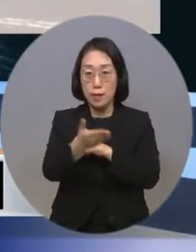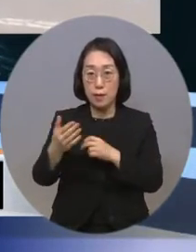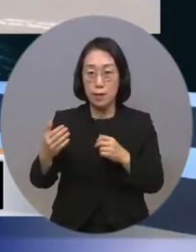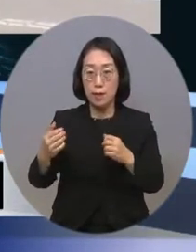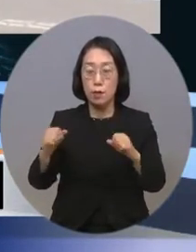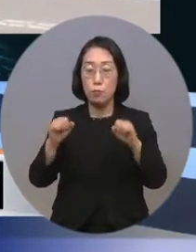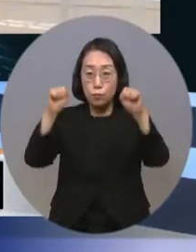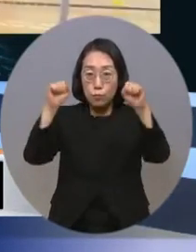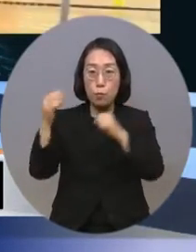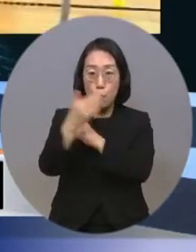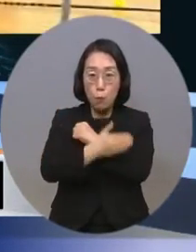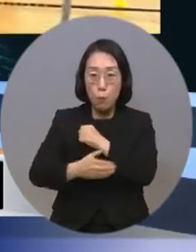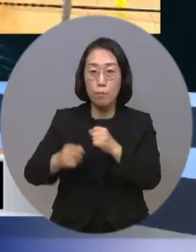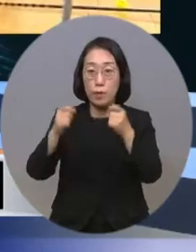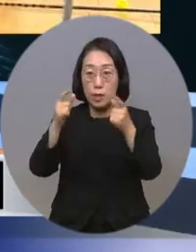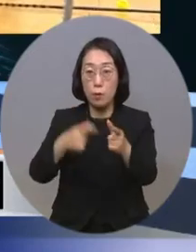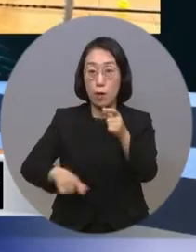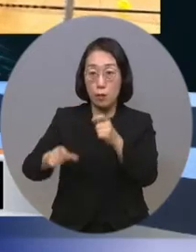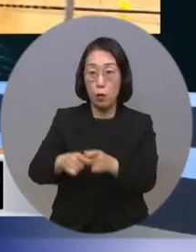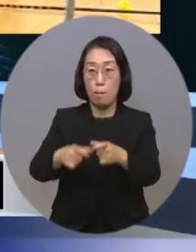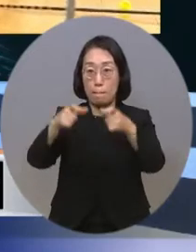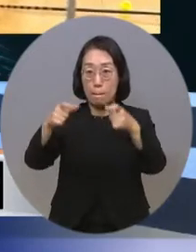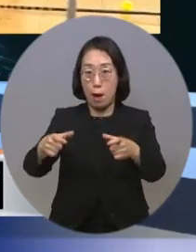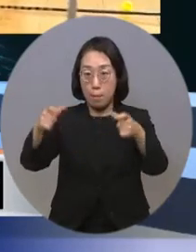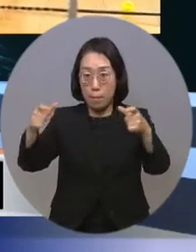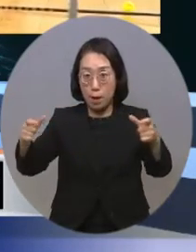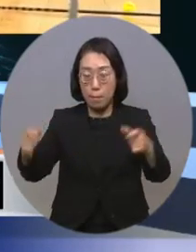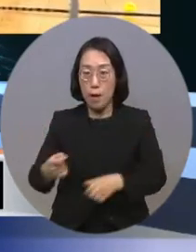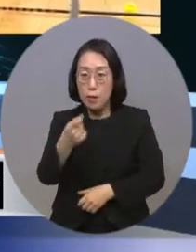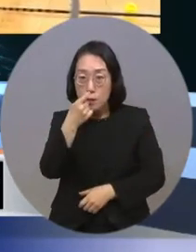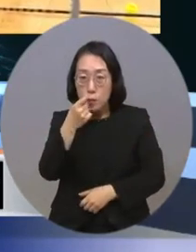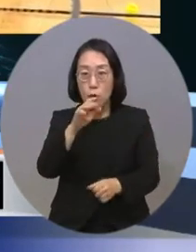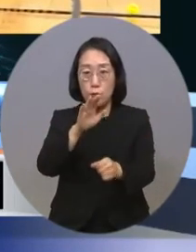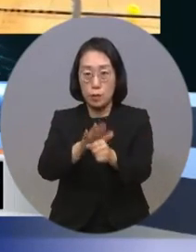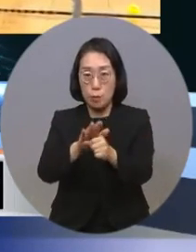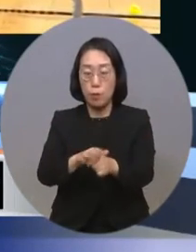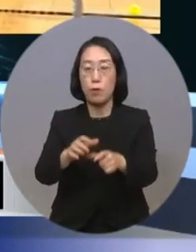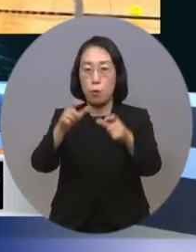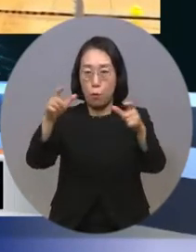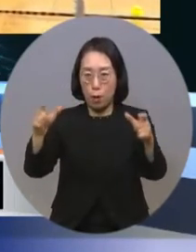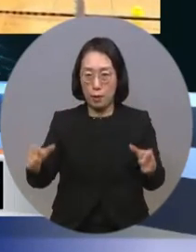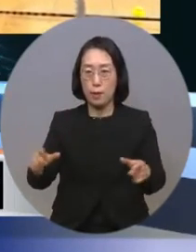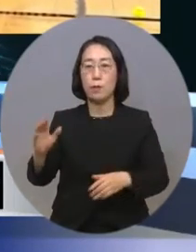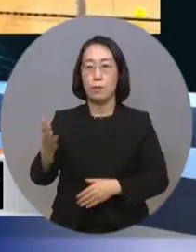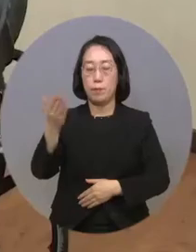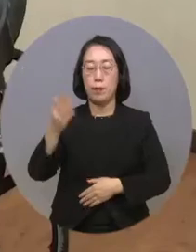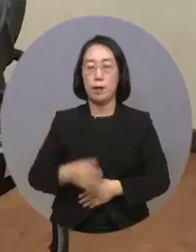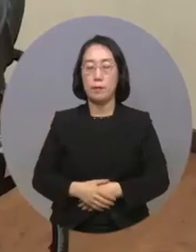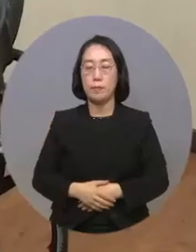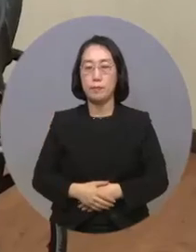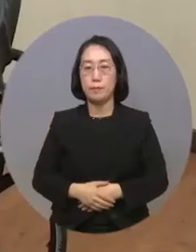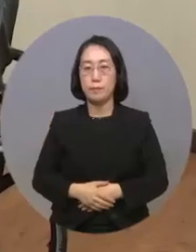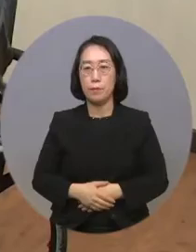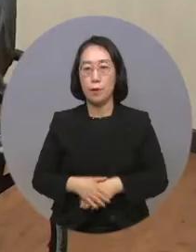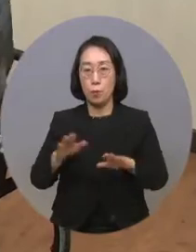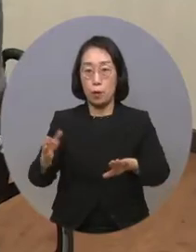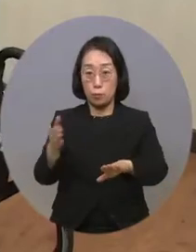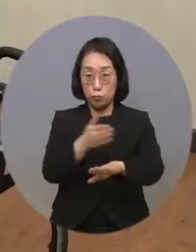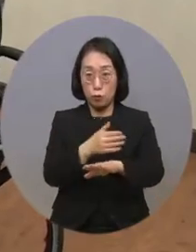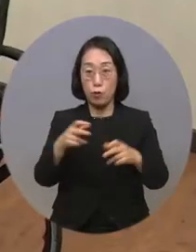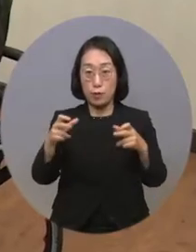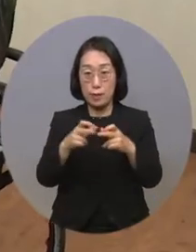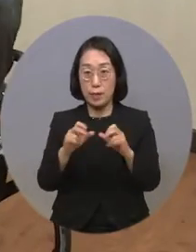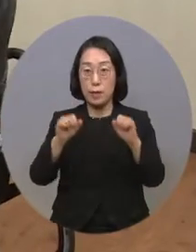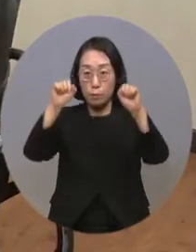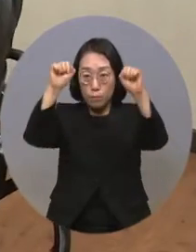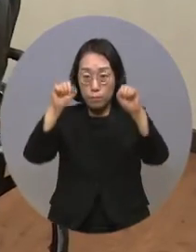수 있는 기회를 넓히기 위해 스포츠 강조한 수강 지원 대상이 확대됩니다 올해부터 장애인의